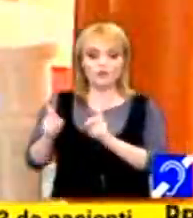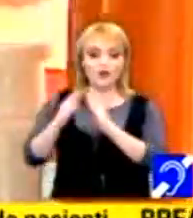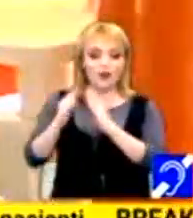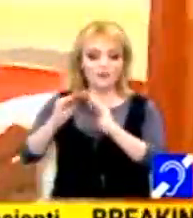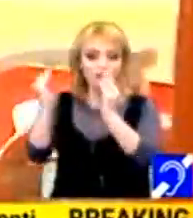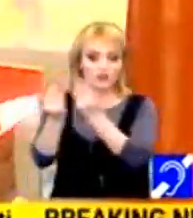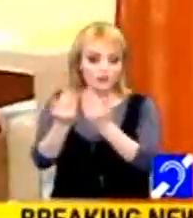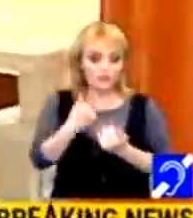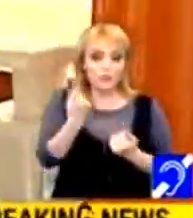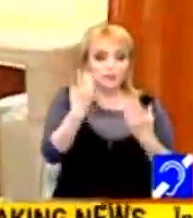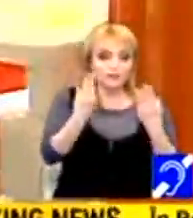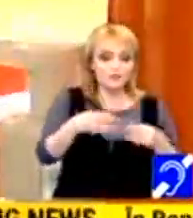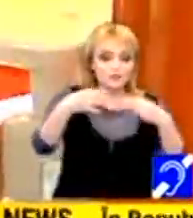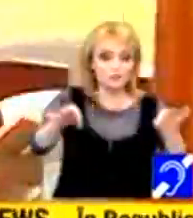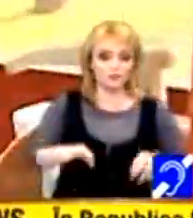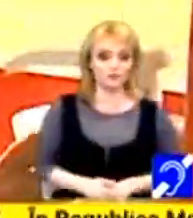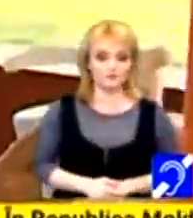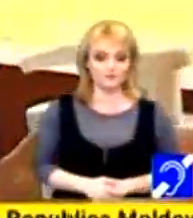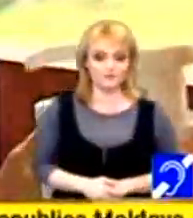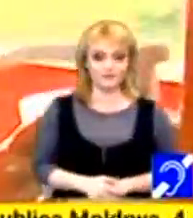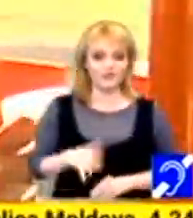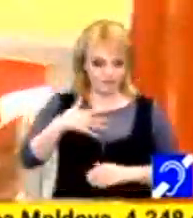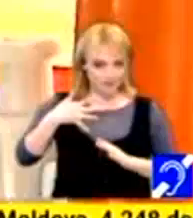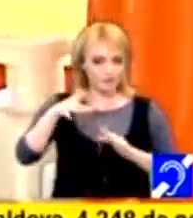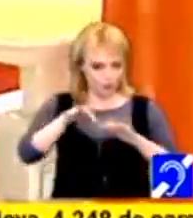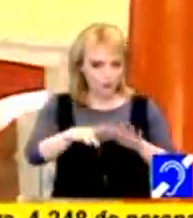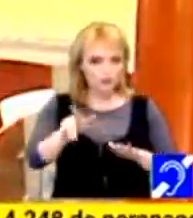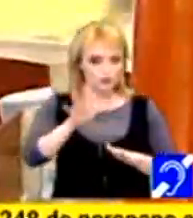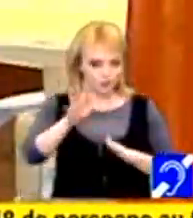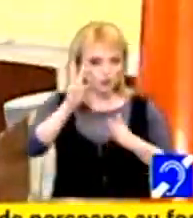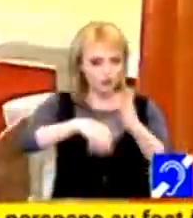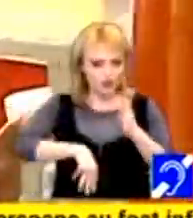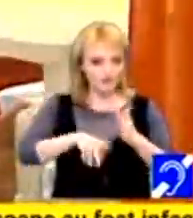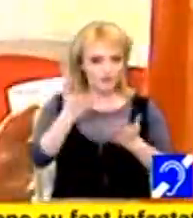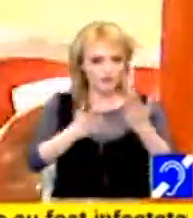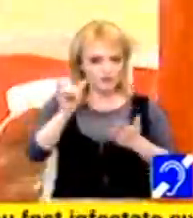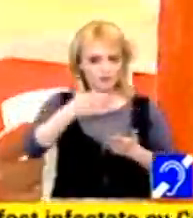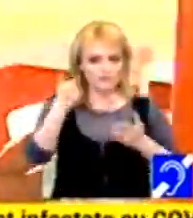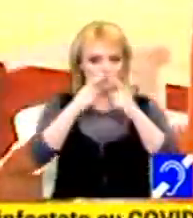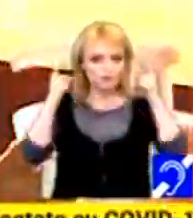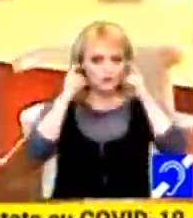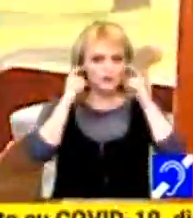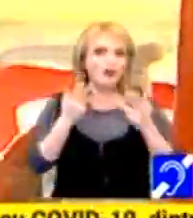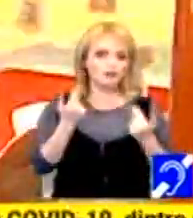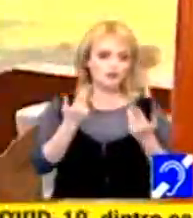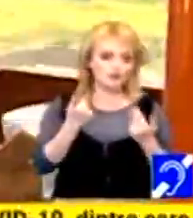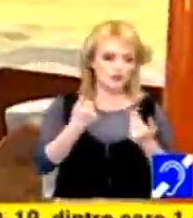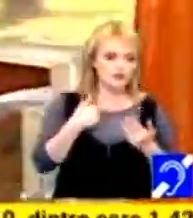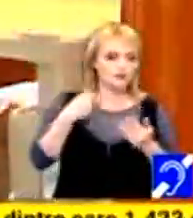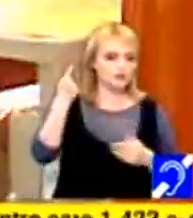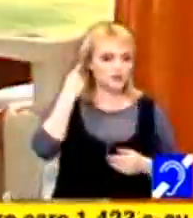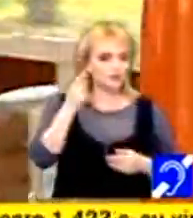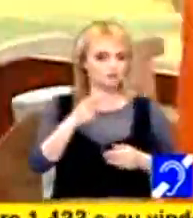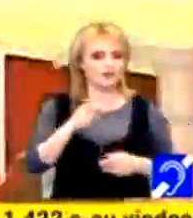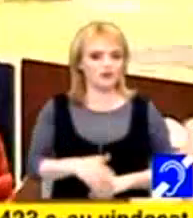ieșit. Știți că se pun și amenzi cei care nu poartă mască și mănuși? Păi da, asta și constă altfel. O regulă ca să